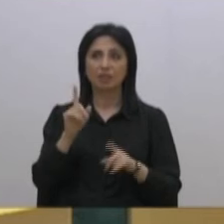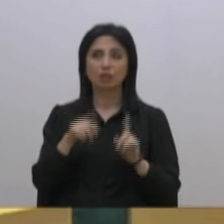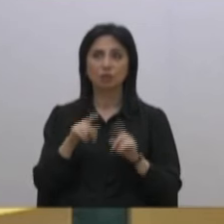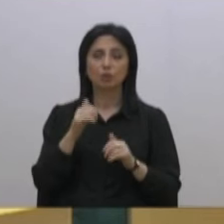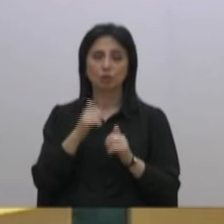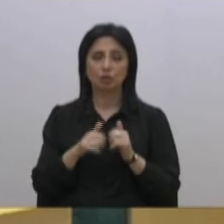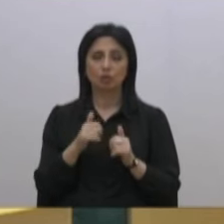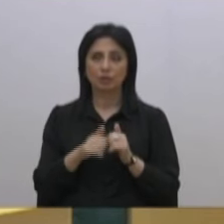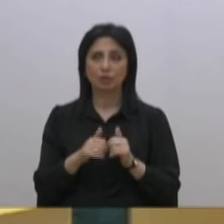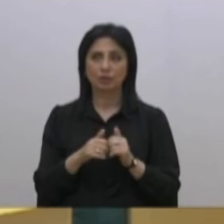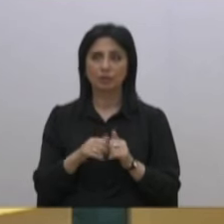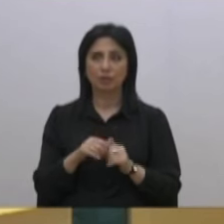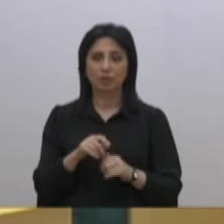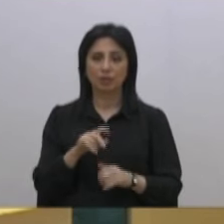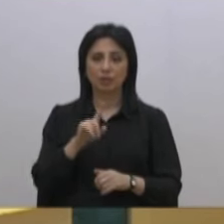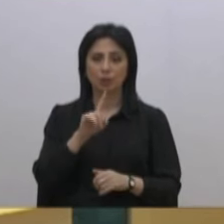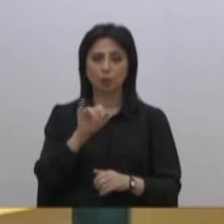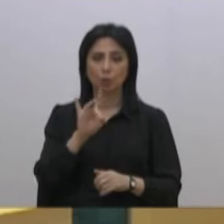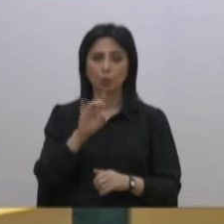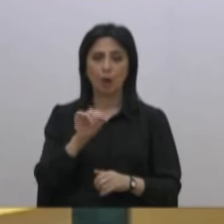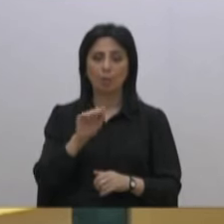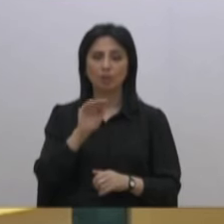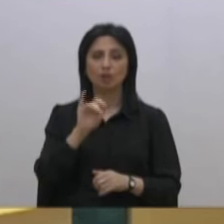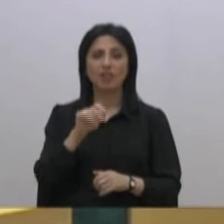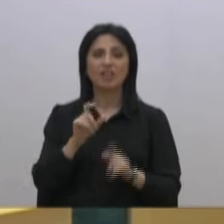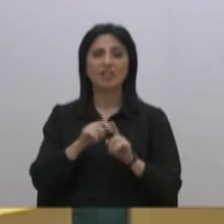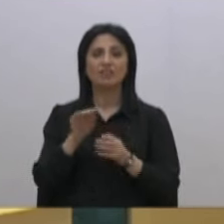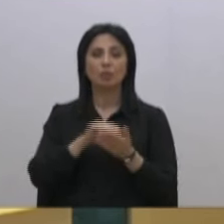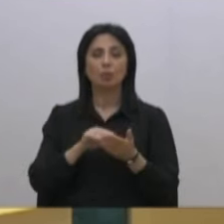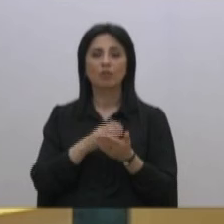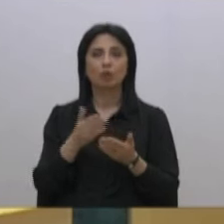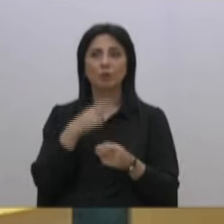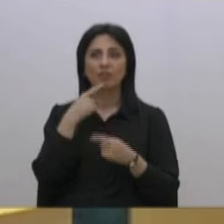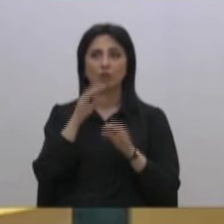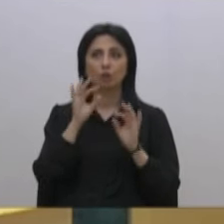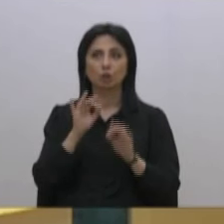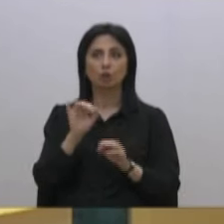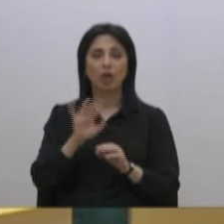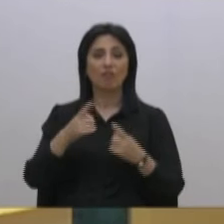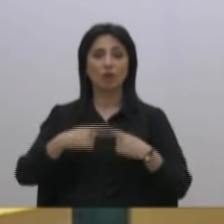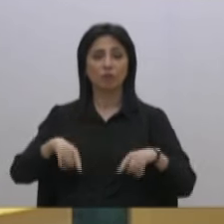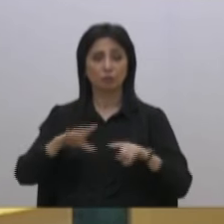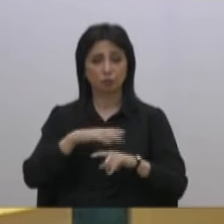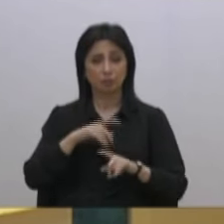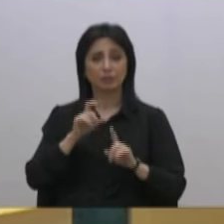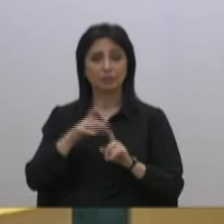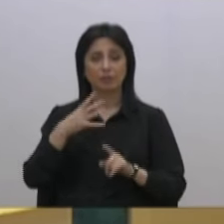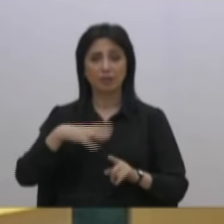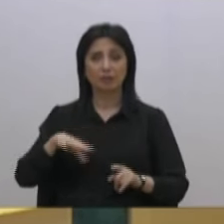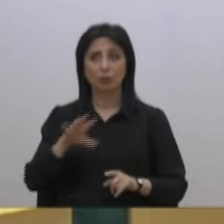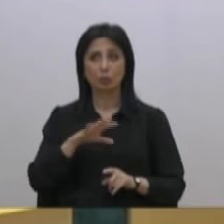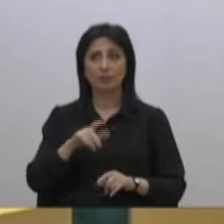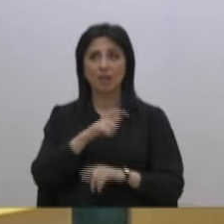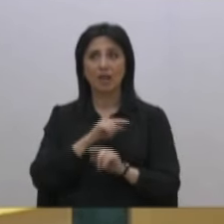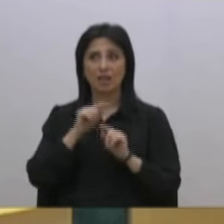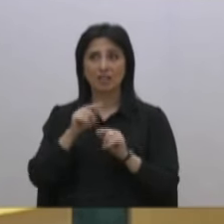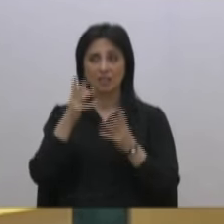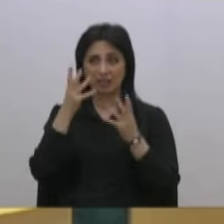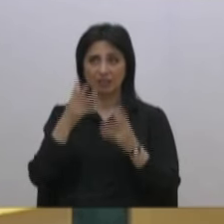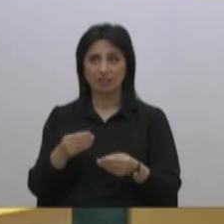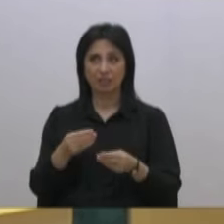ხშირად ზურაბჟვანია სიტყვების გამეორება, რომელიც ითქვა სწორედ ევროსაბჭოში საქართველოს გაწევრიანების